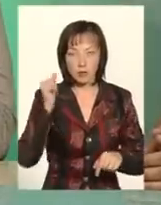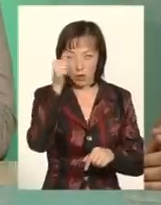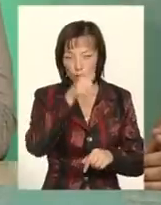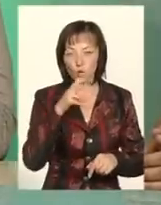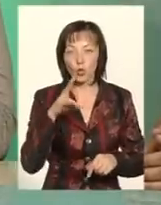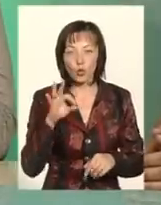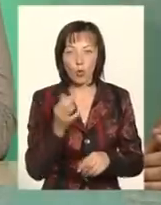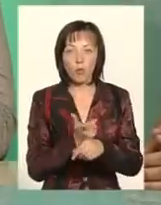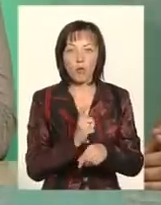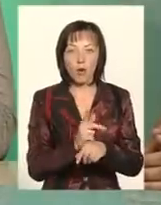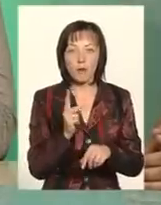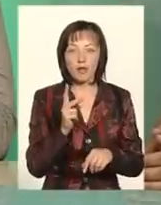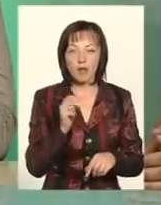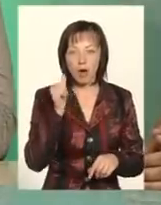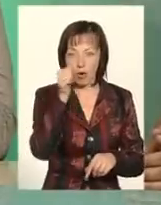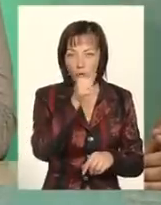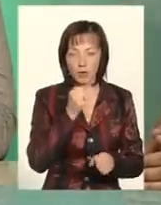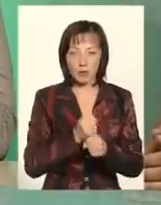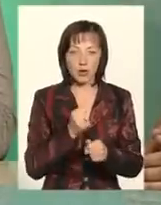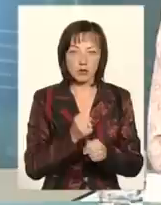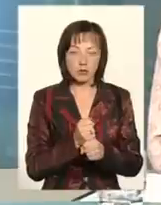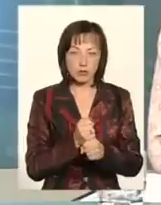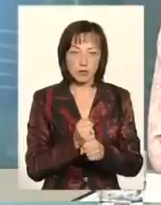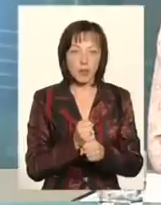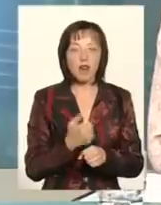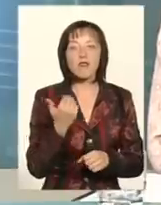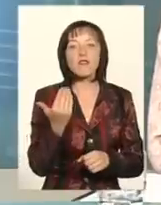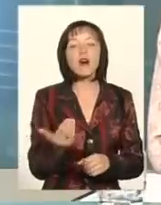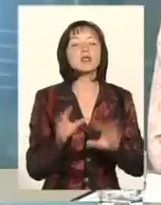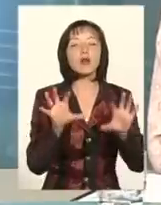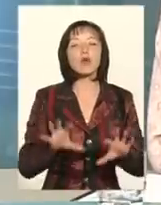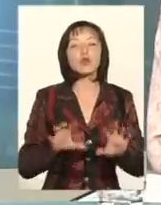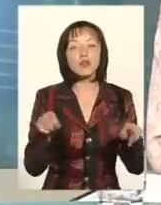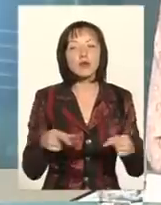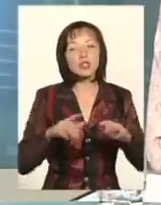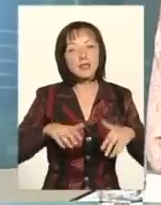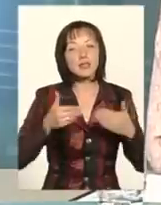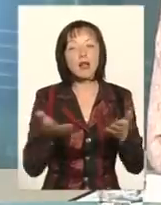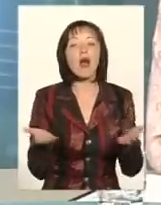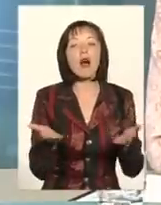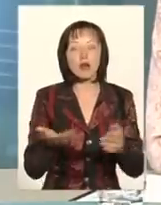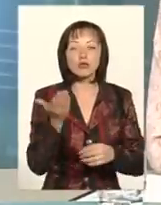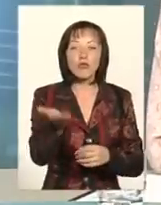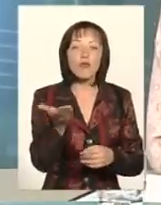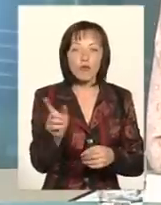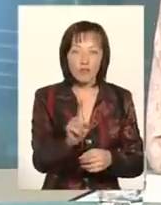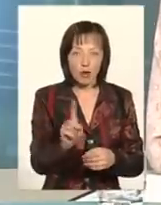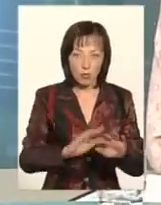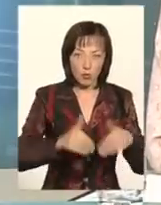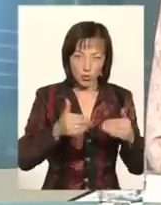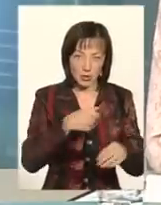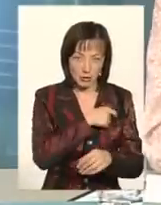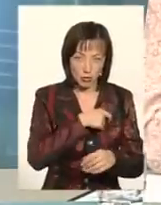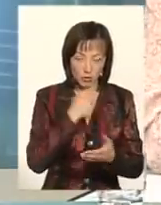года наша организация действует законотворча ініціатива яка Що ви пропонуєте депутатам